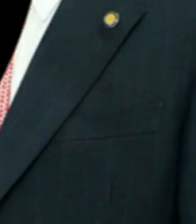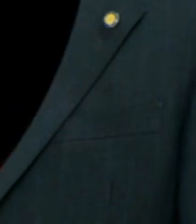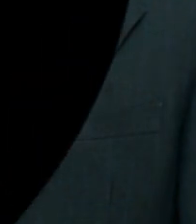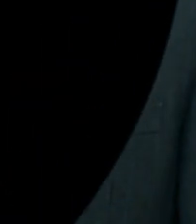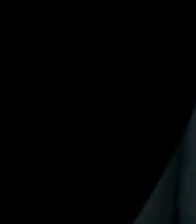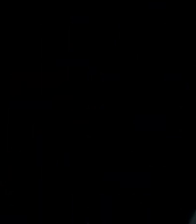n